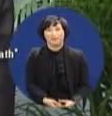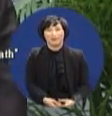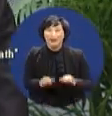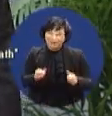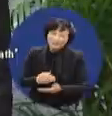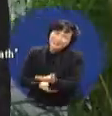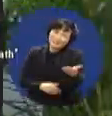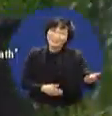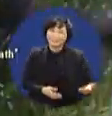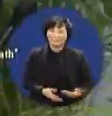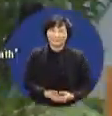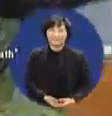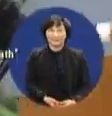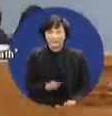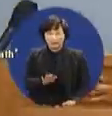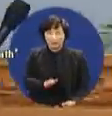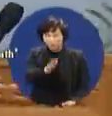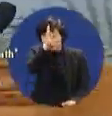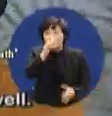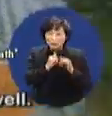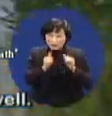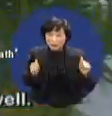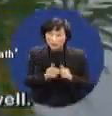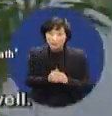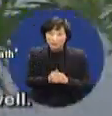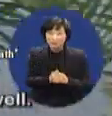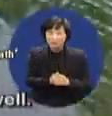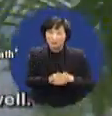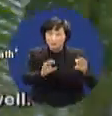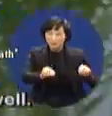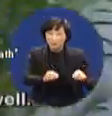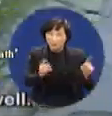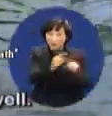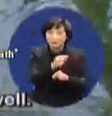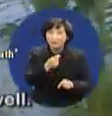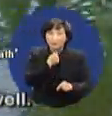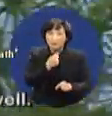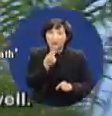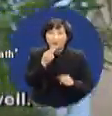아니 병자가 낫기를 원하지 않는 사람이 어디 있겠어요?